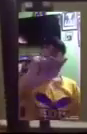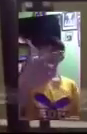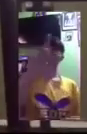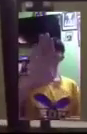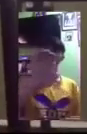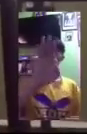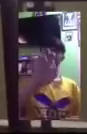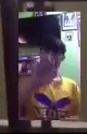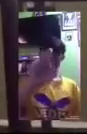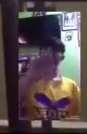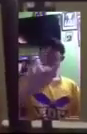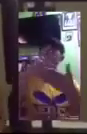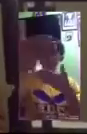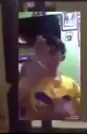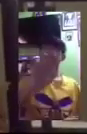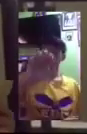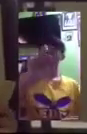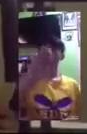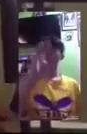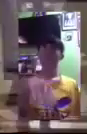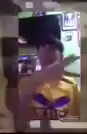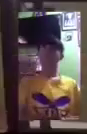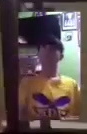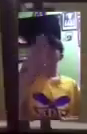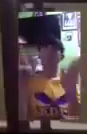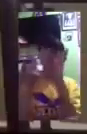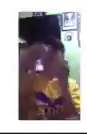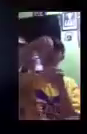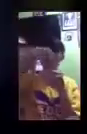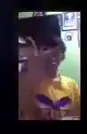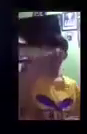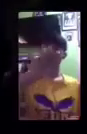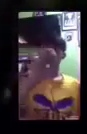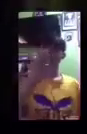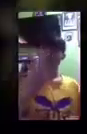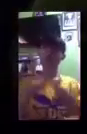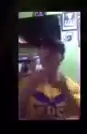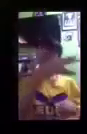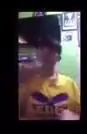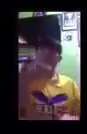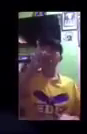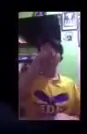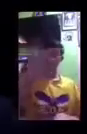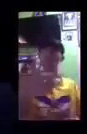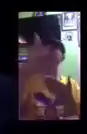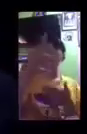bawal ang gamot sa mga driver. Susunod na mag-uulat, 8 Moreno. Bago ba?